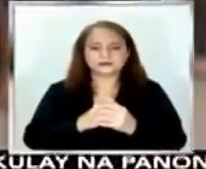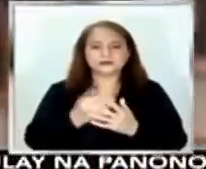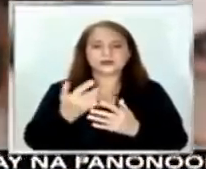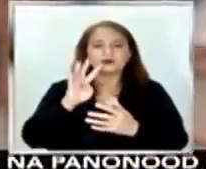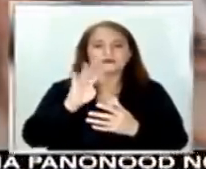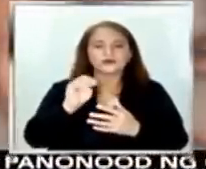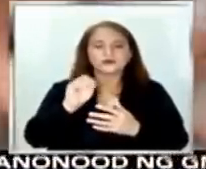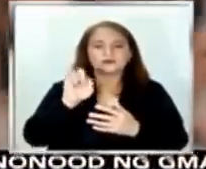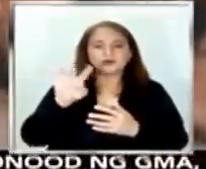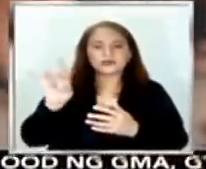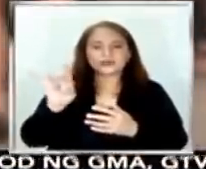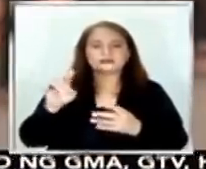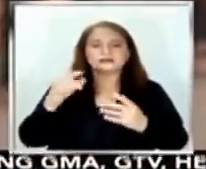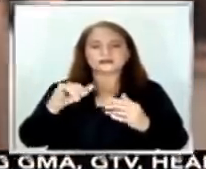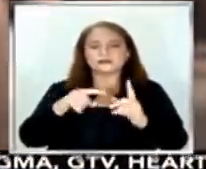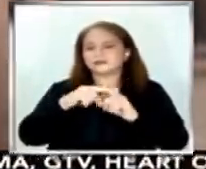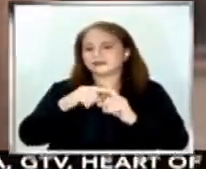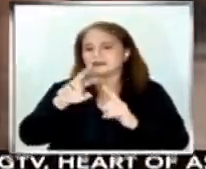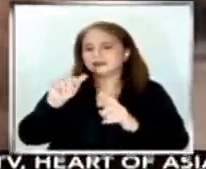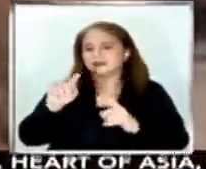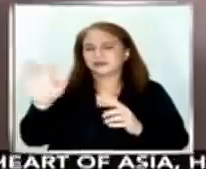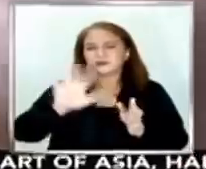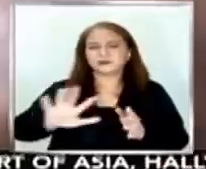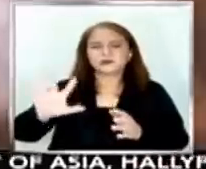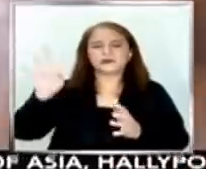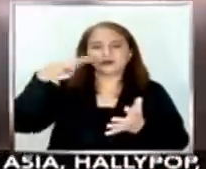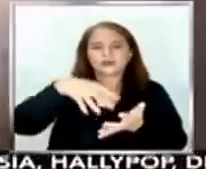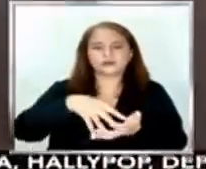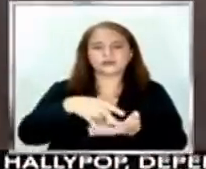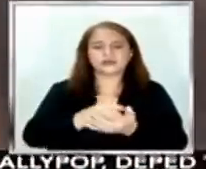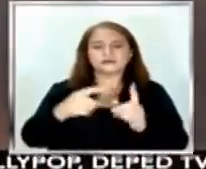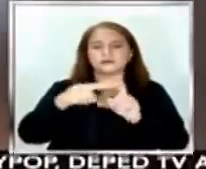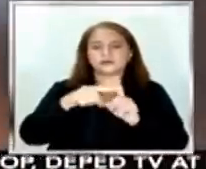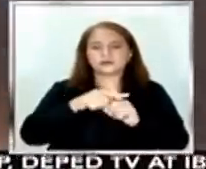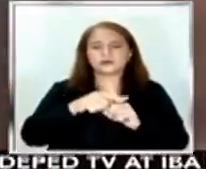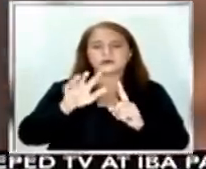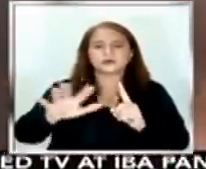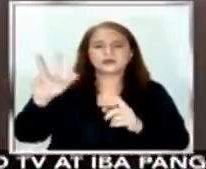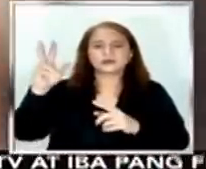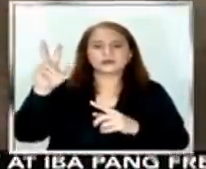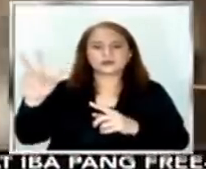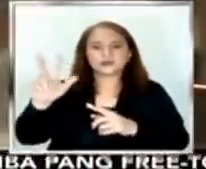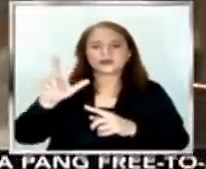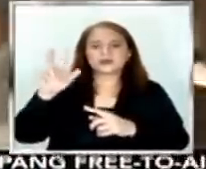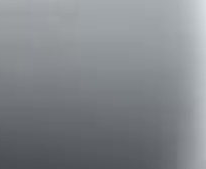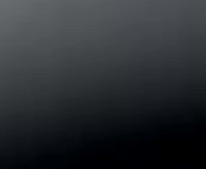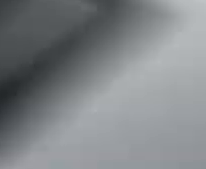14.8% ang positivity rate o mahigit 4,000 ang nagpo-positibo sa mahigit 33,000